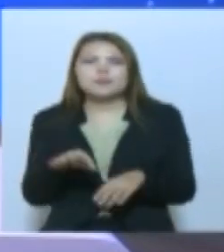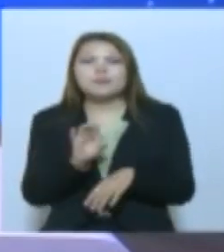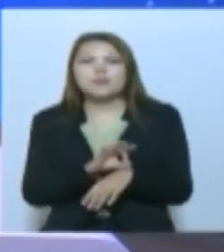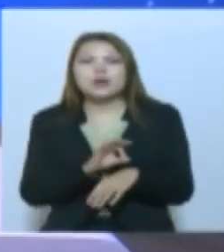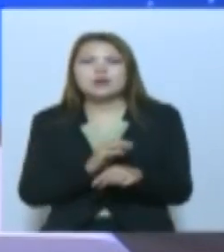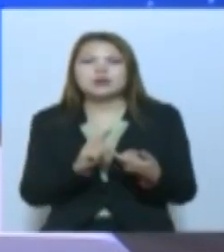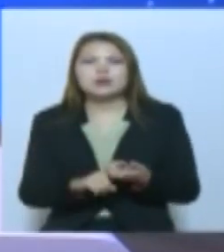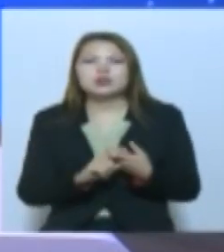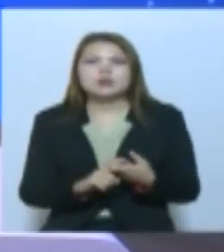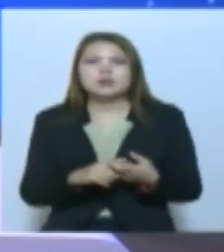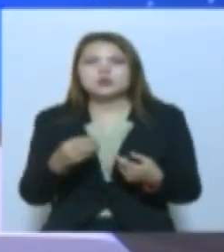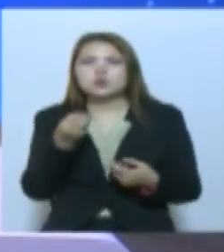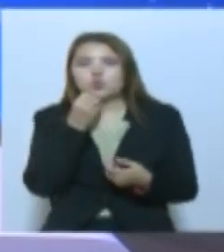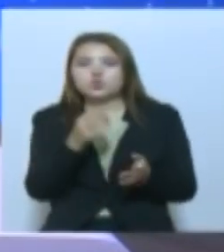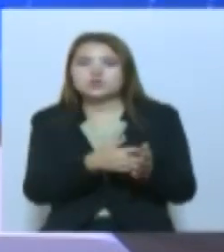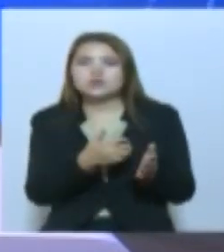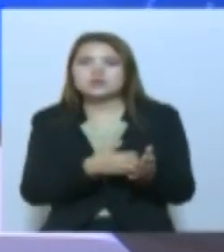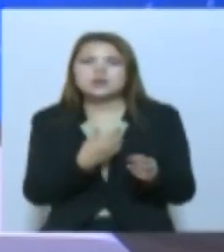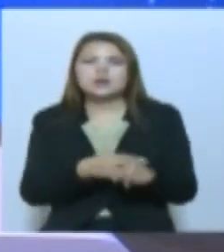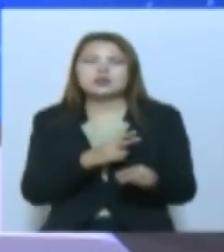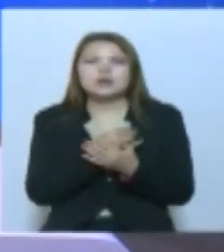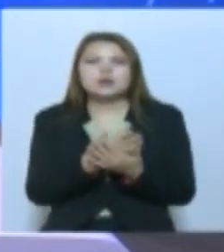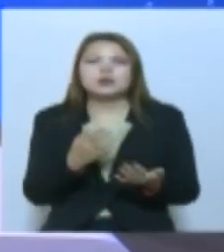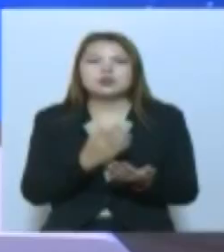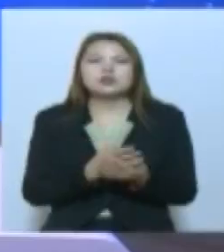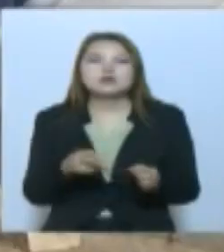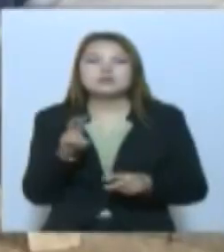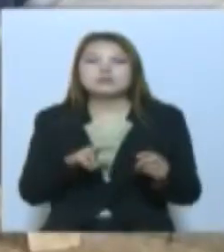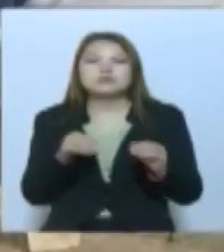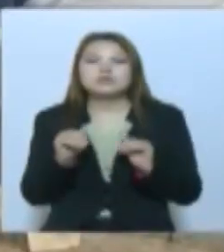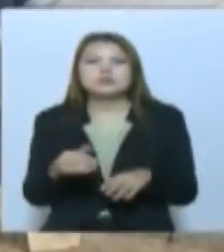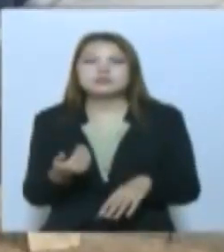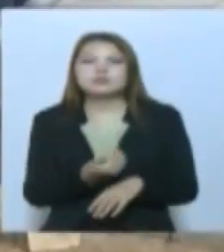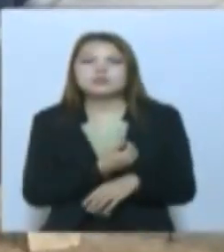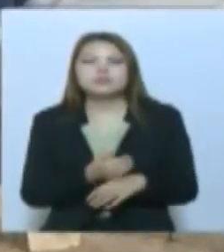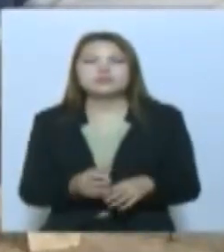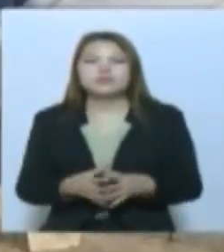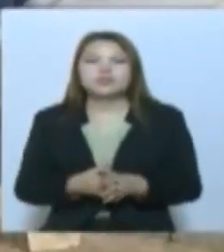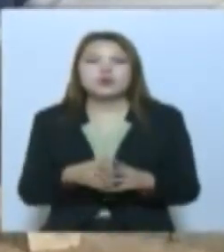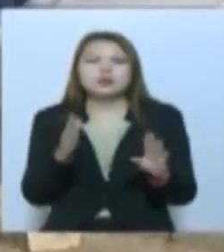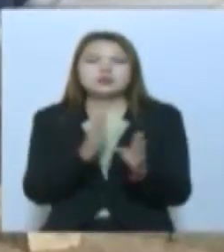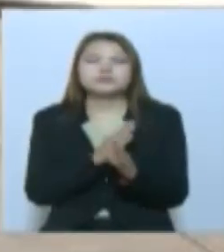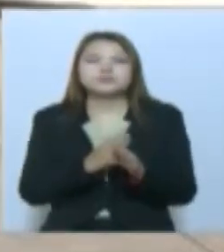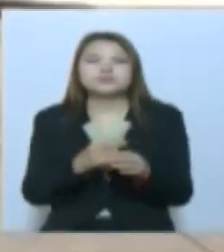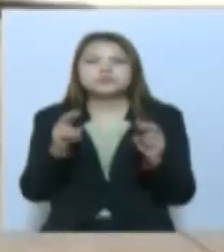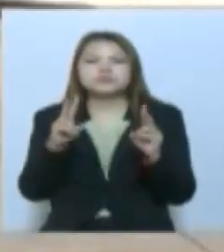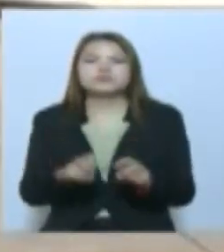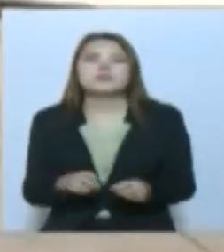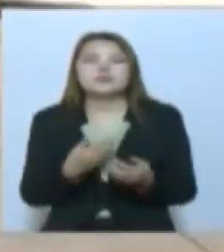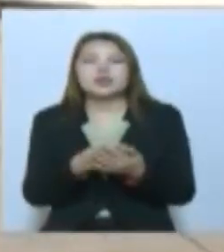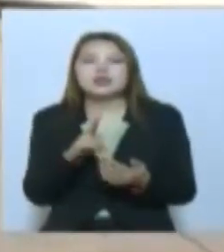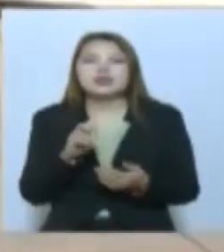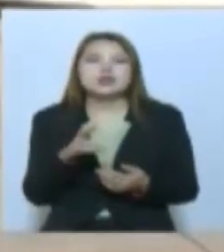территории озера экологи активисты В поисках решения ситуации экологи отмечают на гибель птиц повлияли несколько